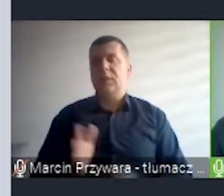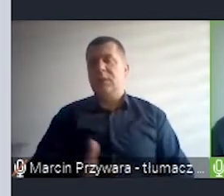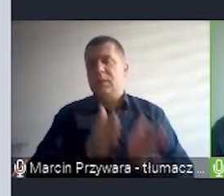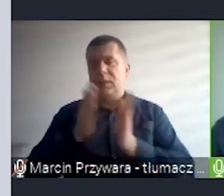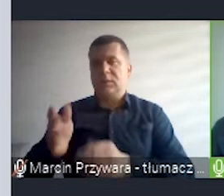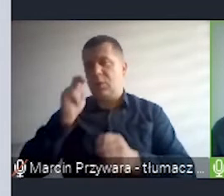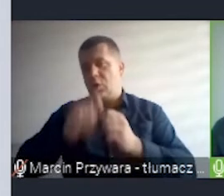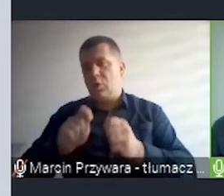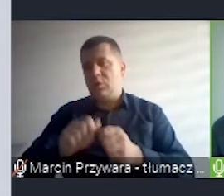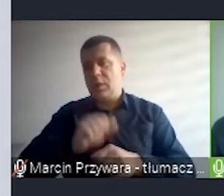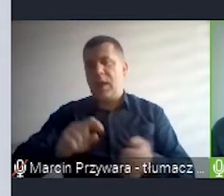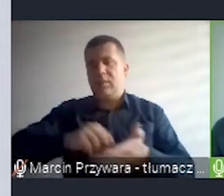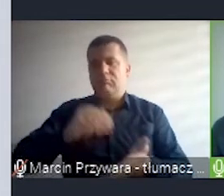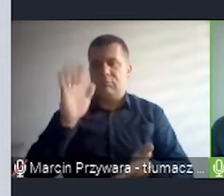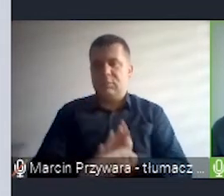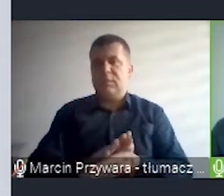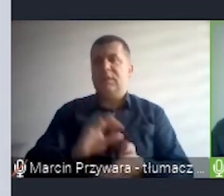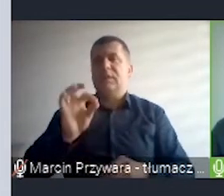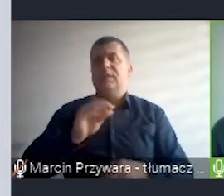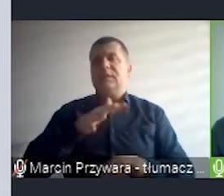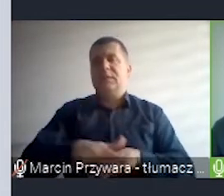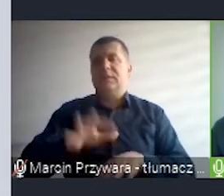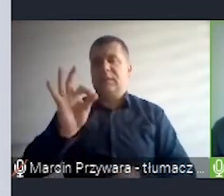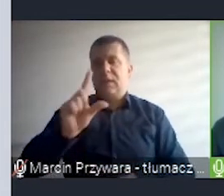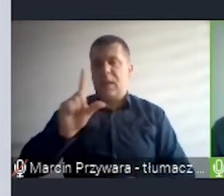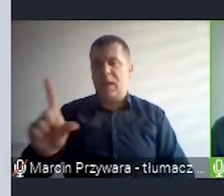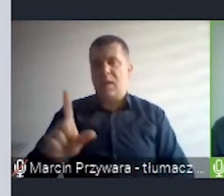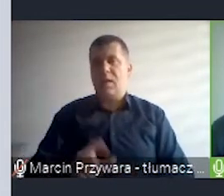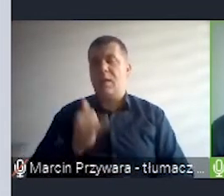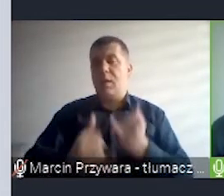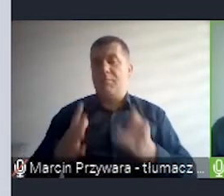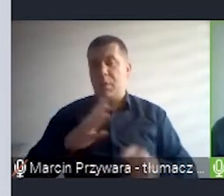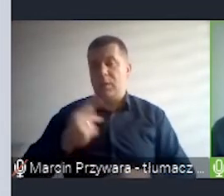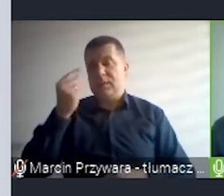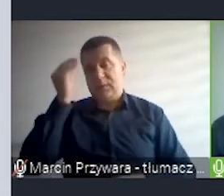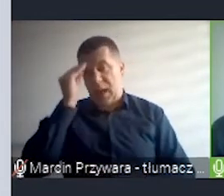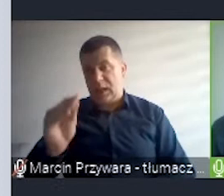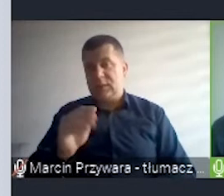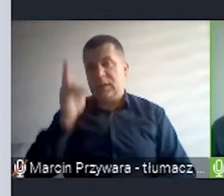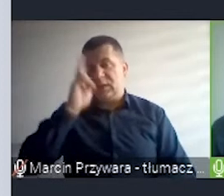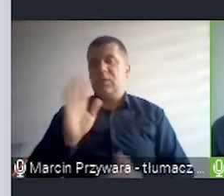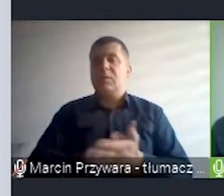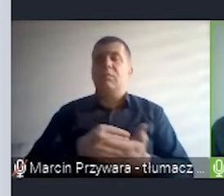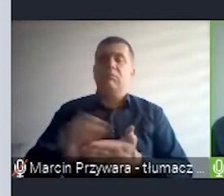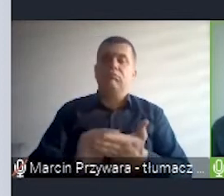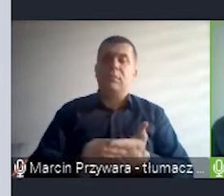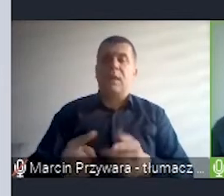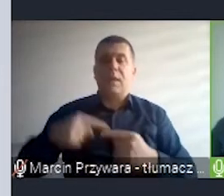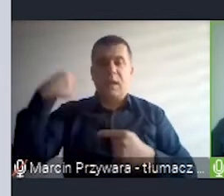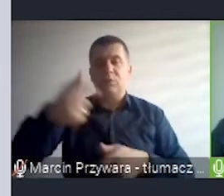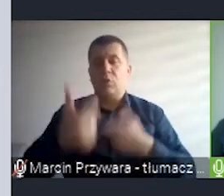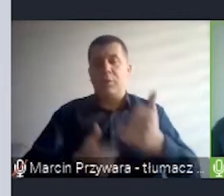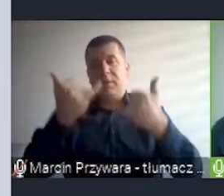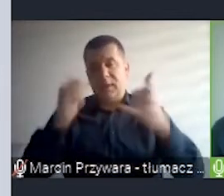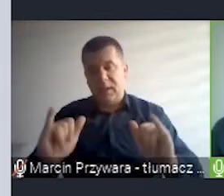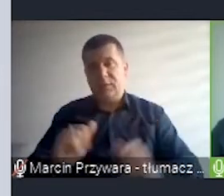Następnie kontrola jest rejestrowana w systemie SL i jeśli były zalecenia, na przykład instytucja napisała następnym razem zróbcie